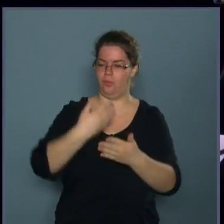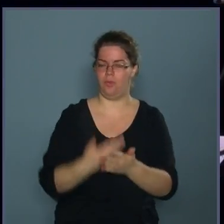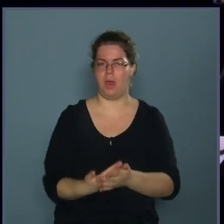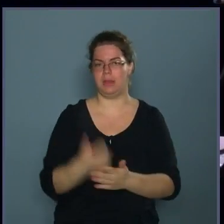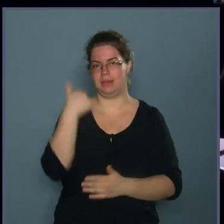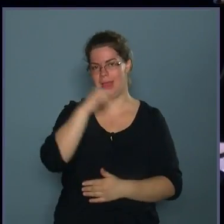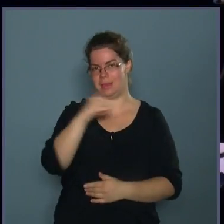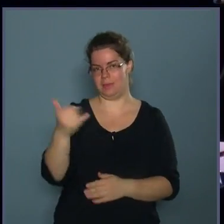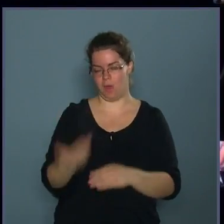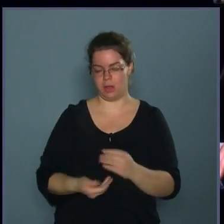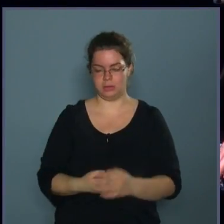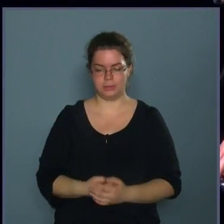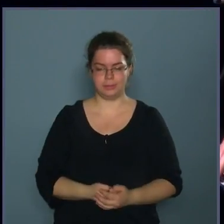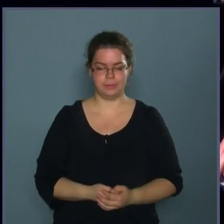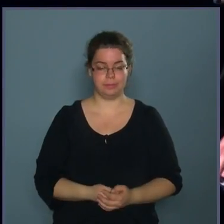esztendő alatt.